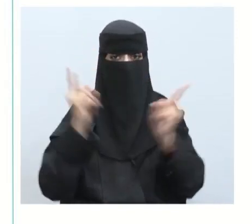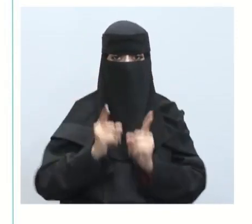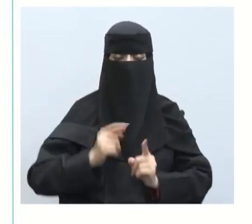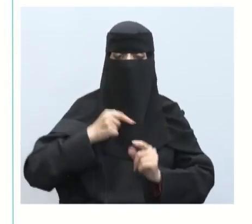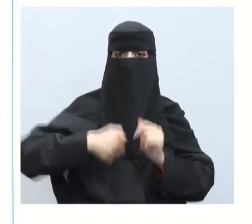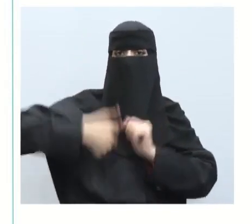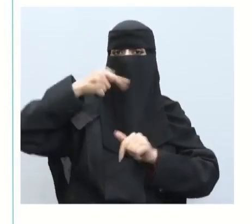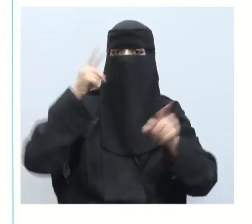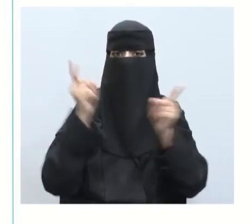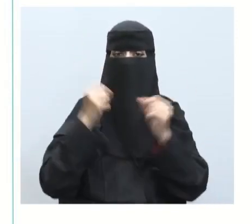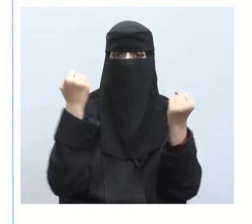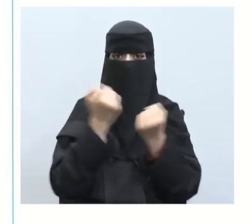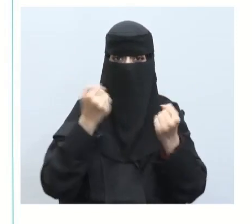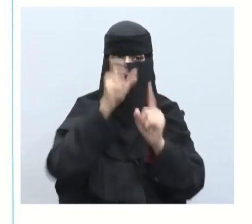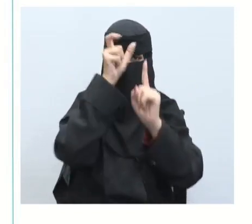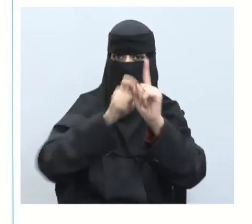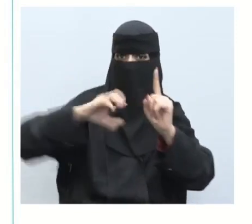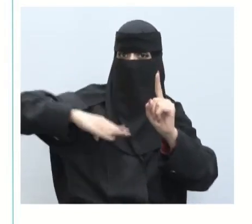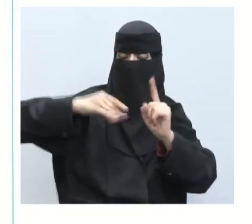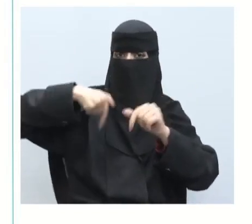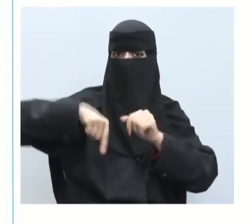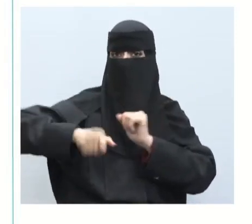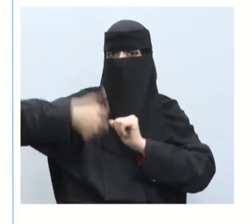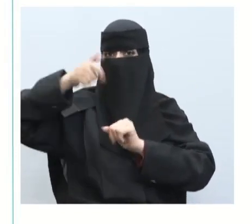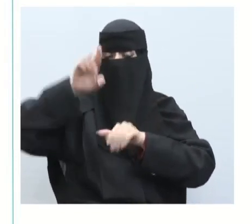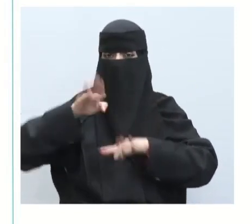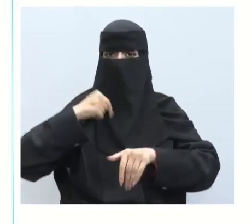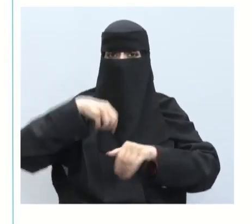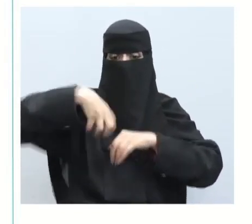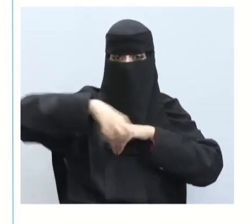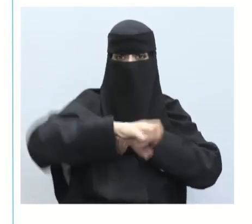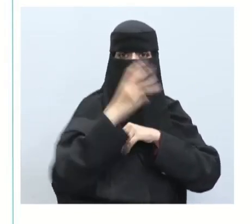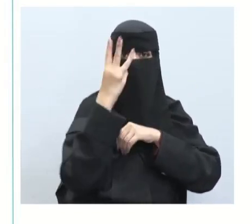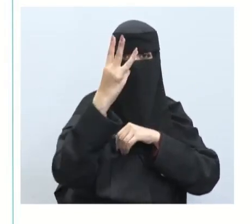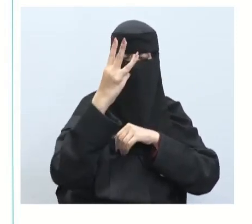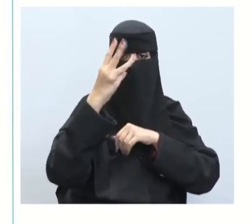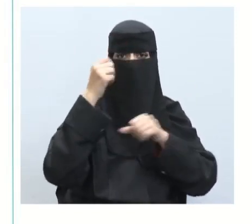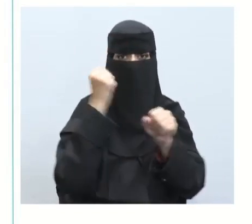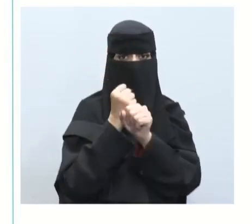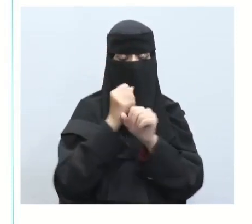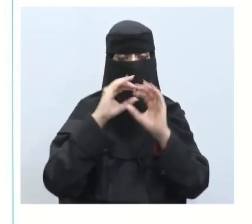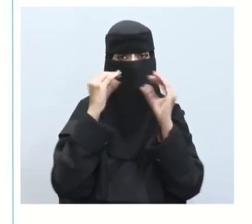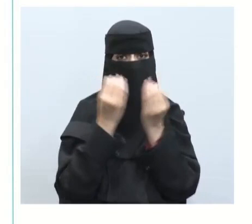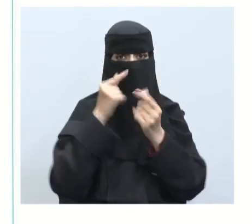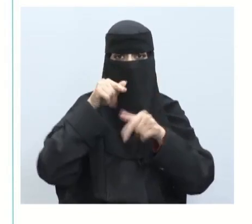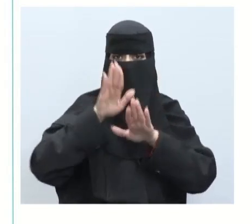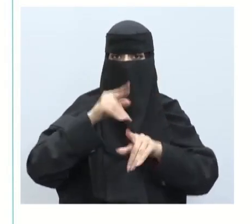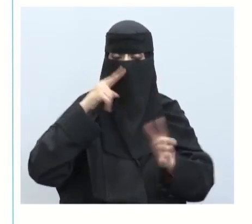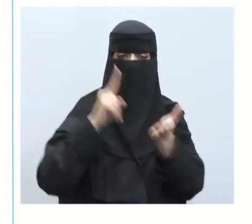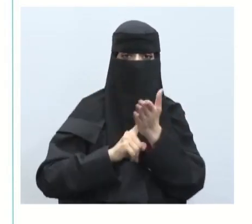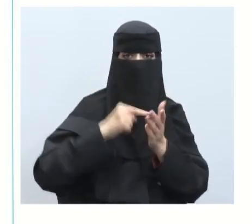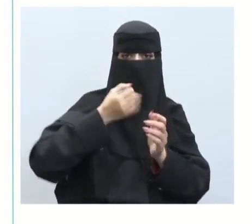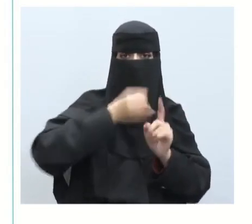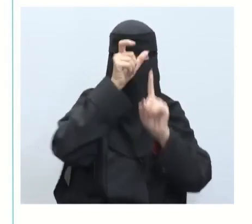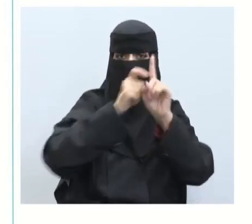نشاطات المديرين الناجحين وصنفوها على ثلاثه ادوار اداريه يمكن القول ان المديرين الناجحين